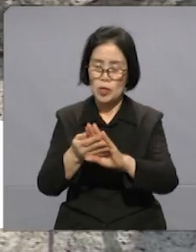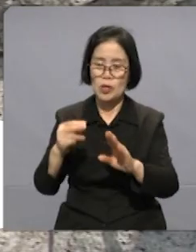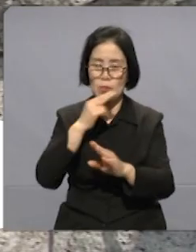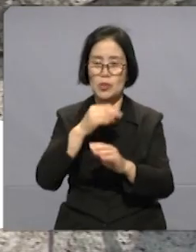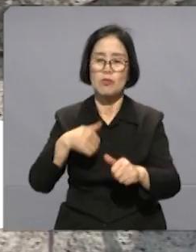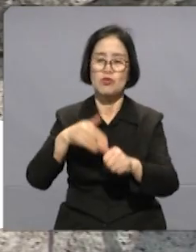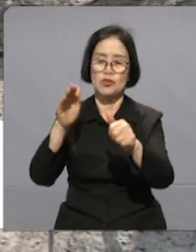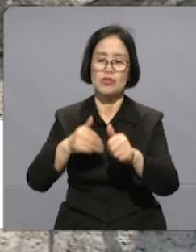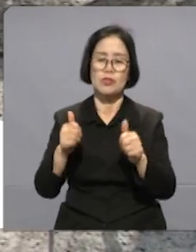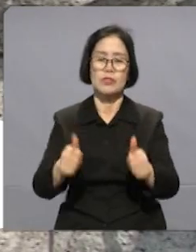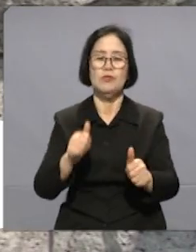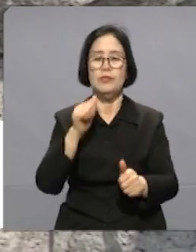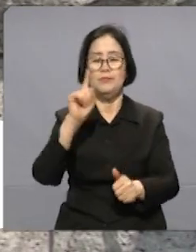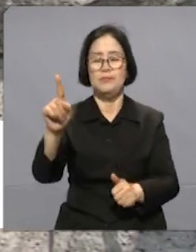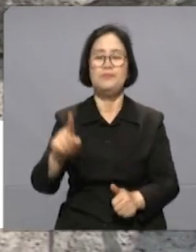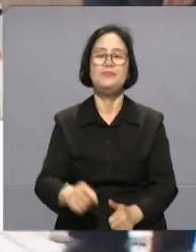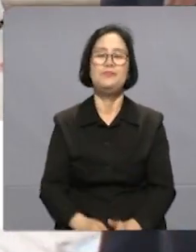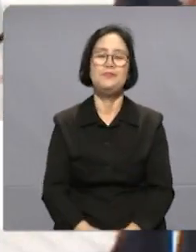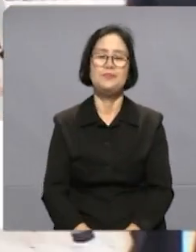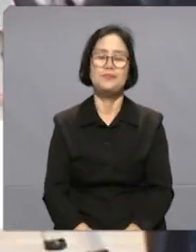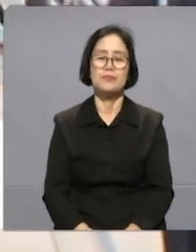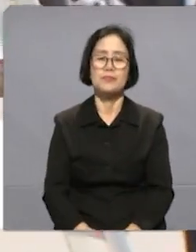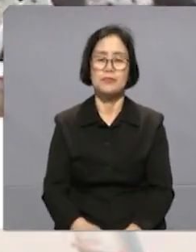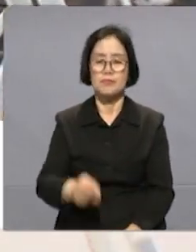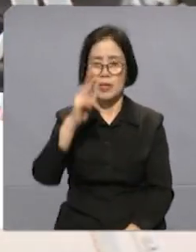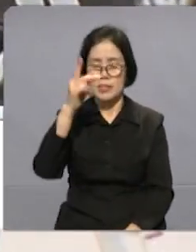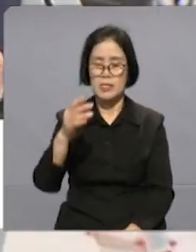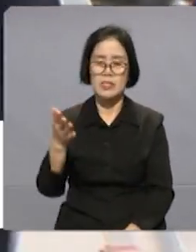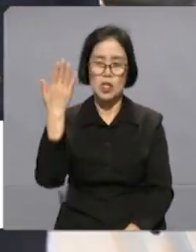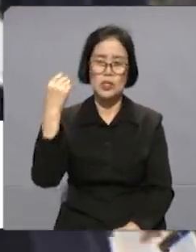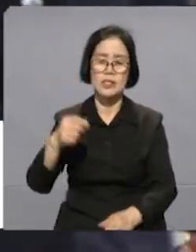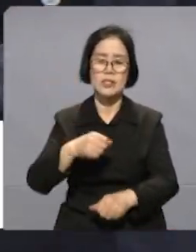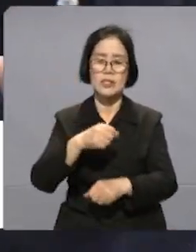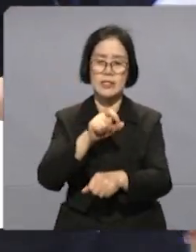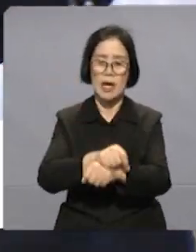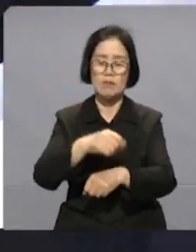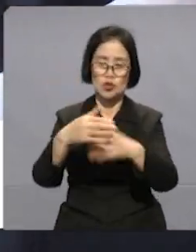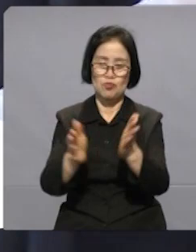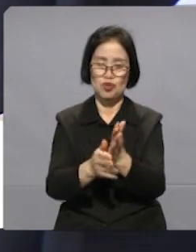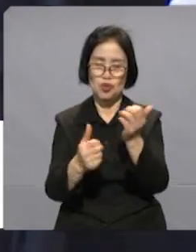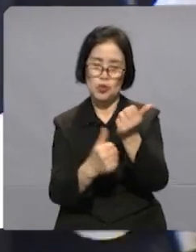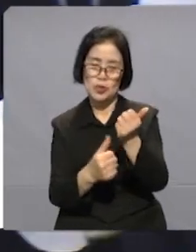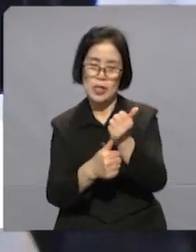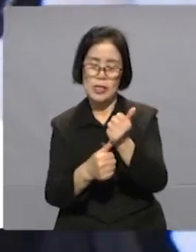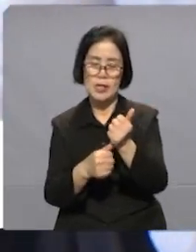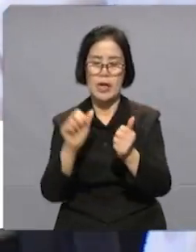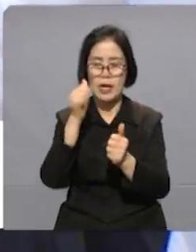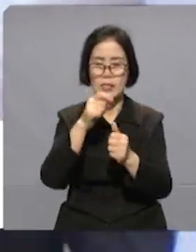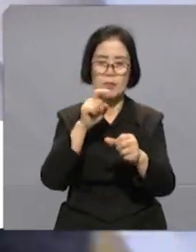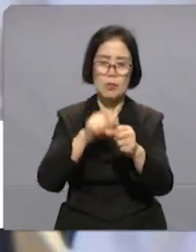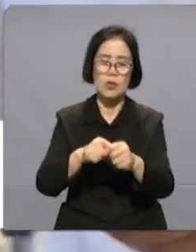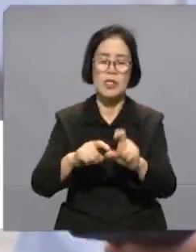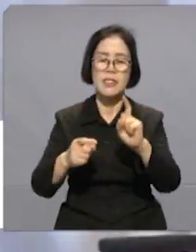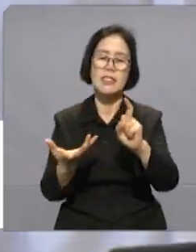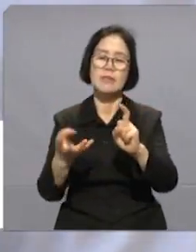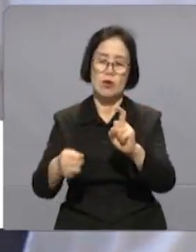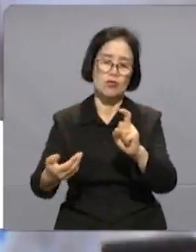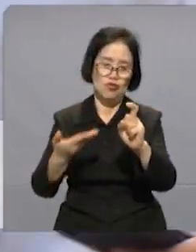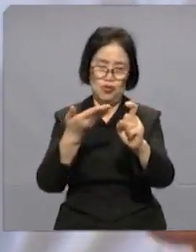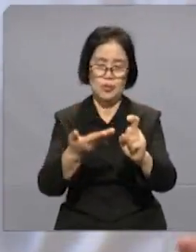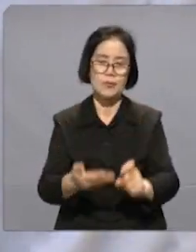불구속 기소했습니다. 박 씨는 이정근 전 민주당 사무부총장에게 알선 명목 등으로 10억을 건넨